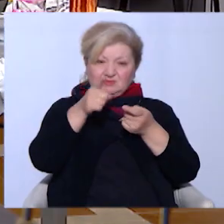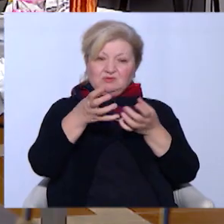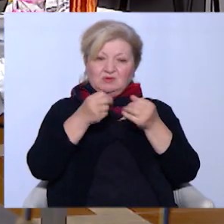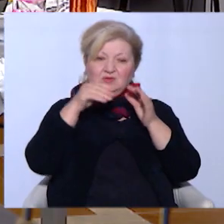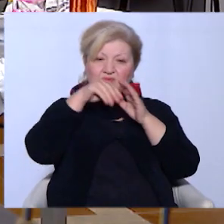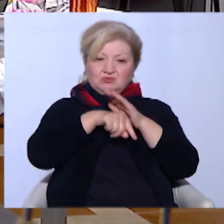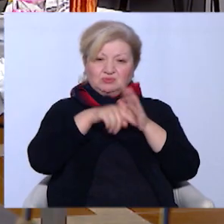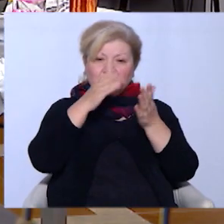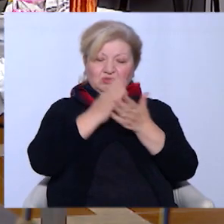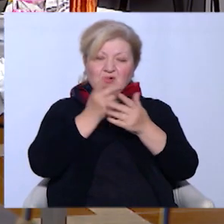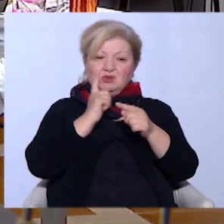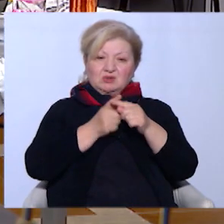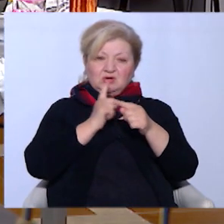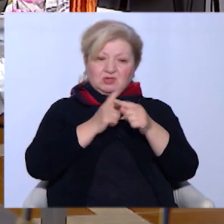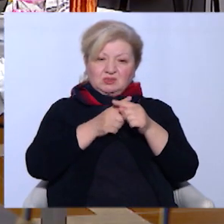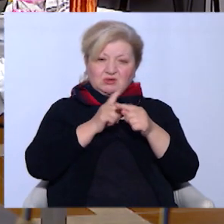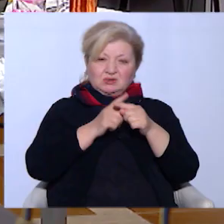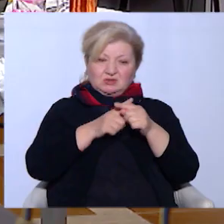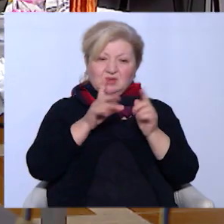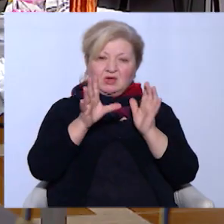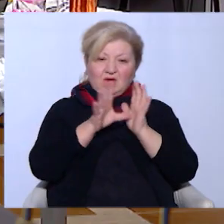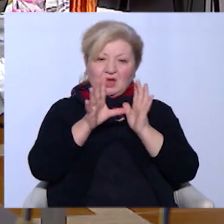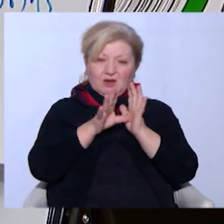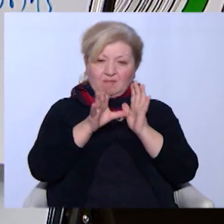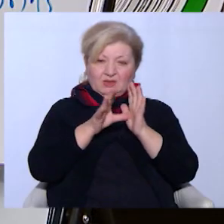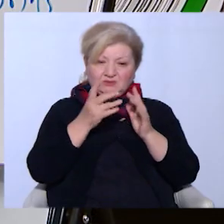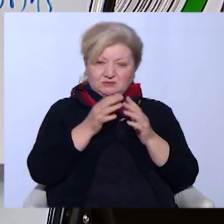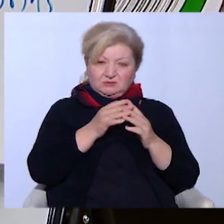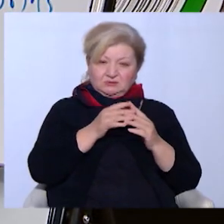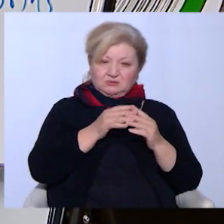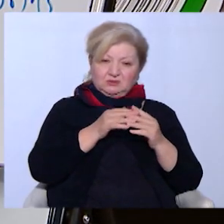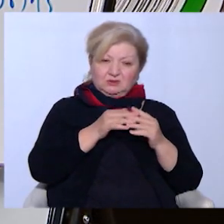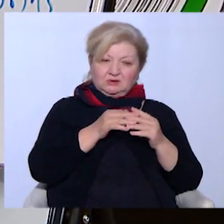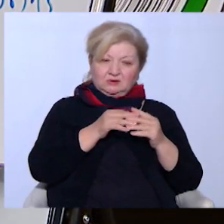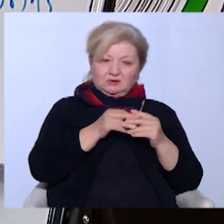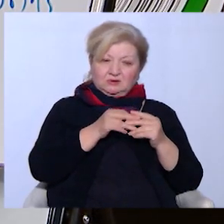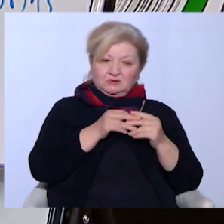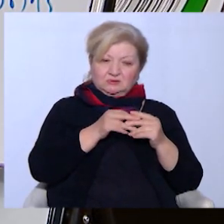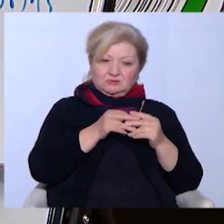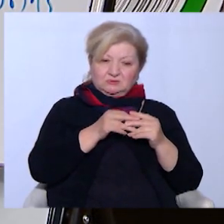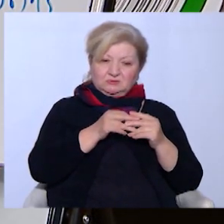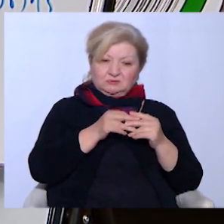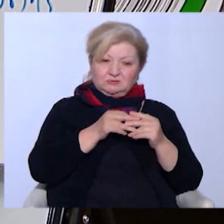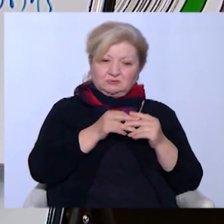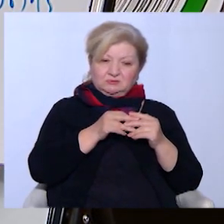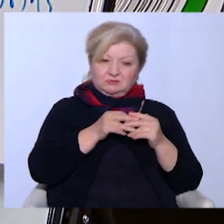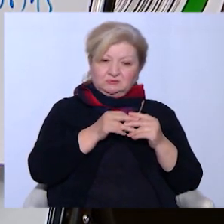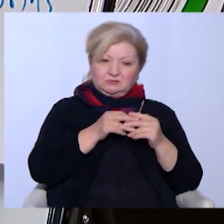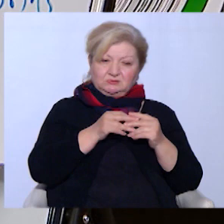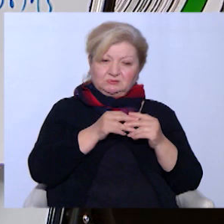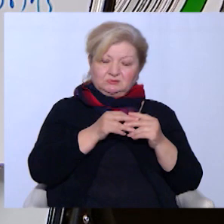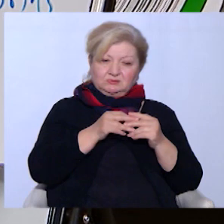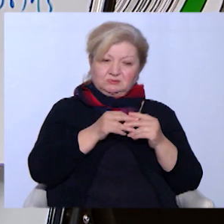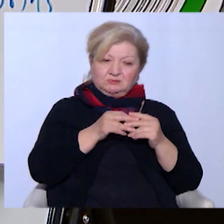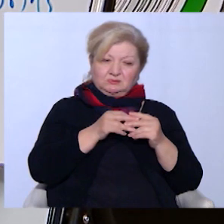ნივთიერება. ნივთიერება რკინა ჰაერზე იჟანგება, დიახ, და მიღებული ჟანგი შეიცავს